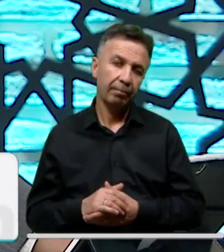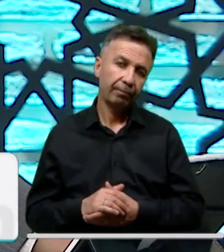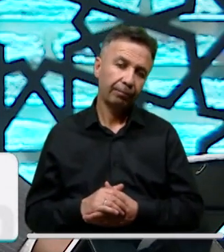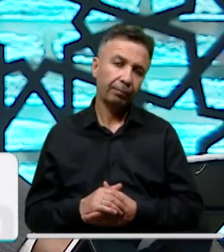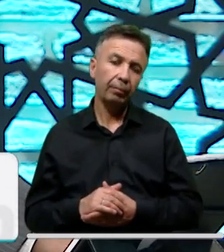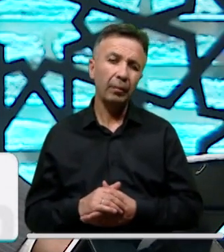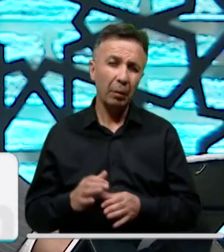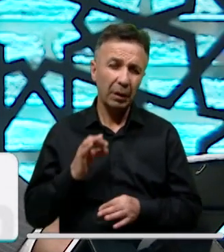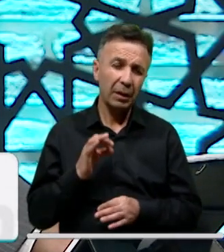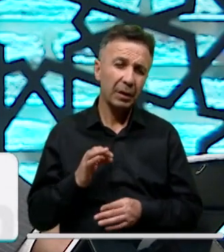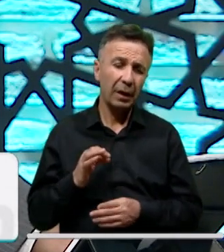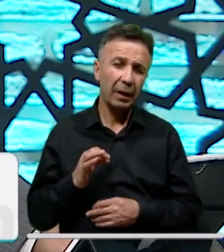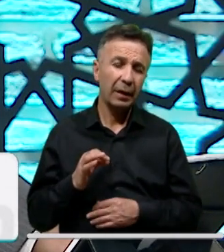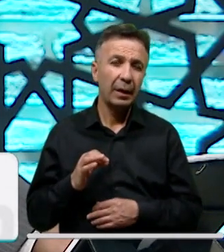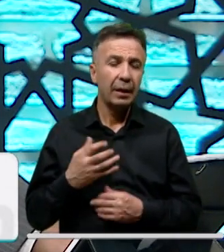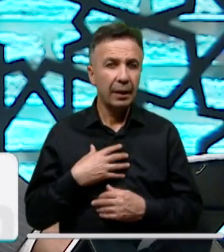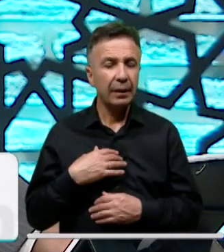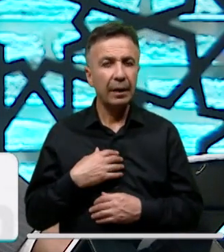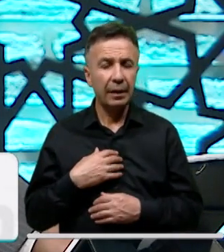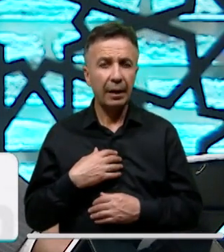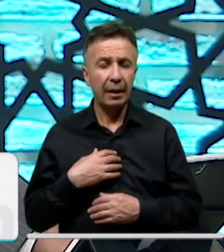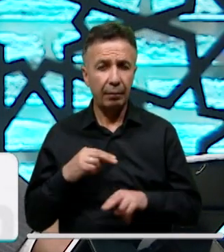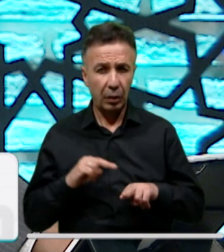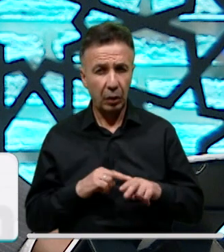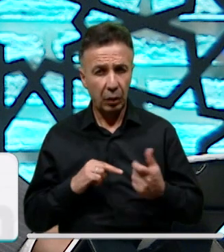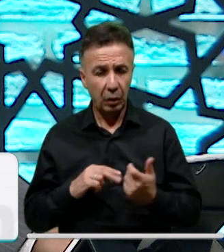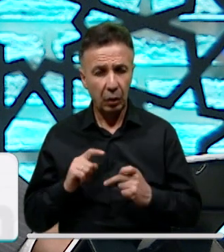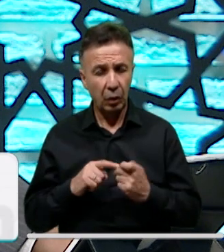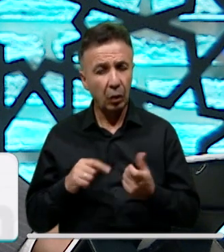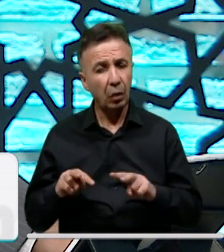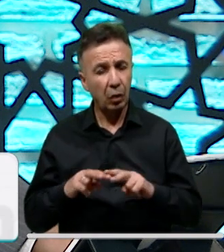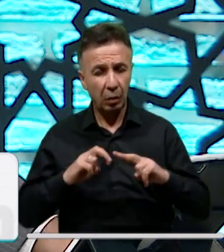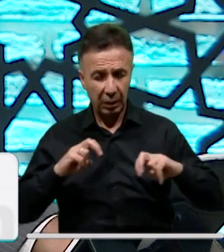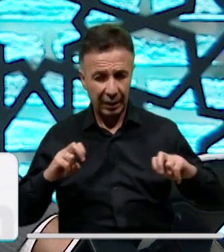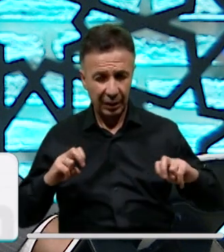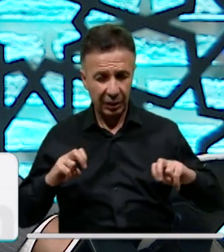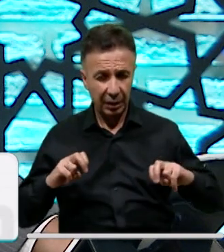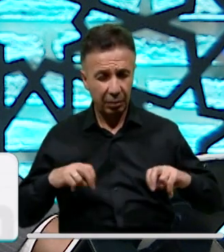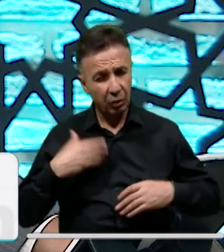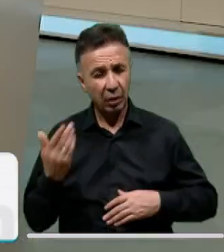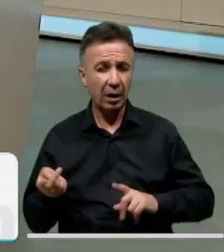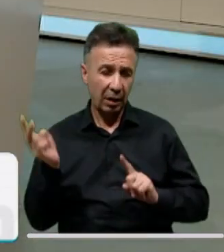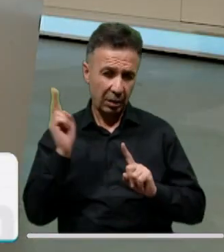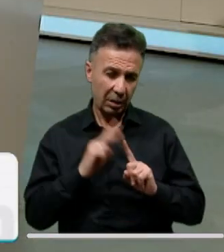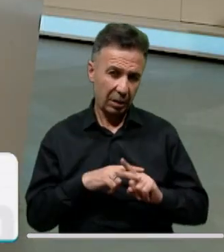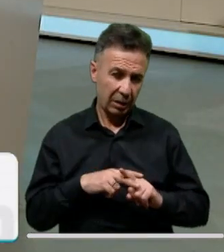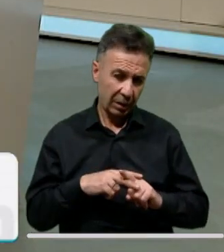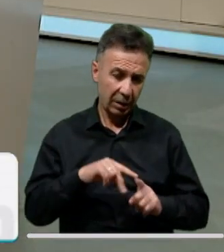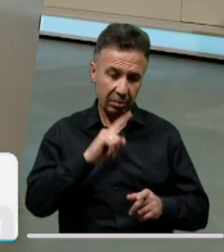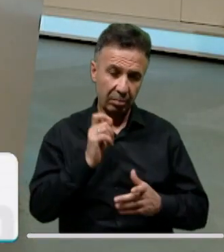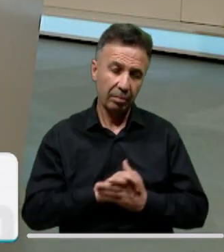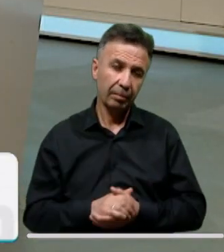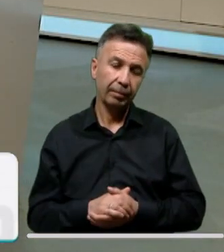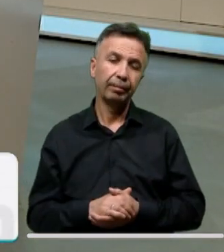kendileri araştırıp soracaklar, bilgileri de alıp ondan sonra da tabii karar verip harekete geçecekler. Tabii. Doğru mu anladım?